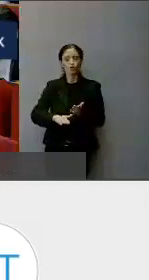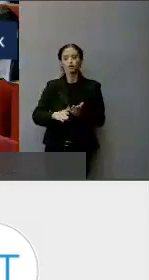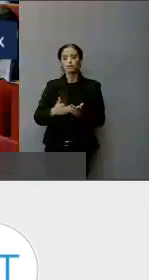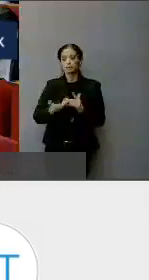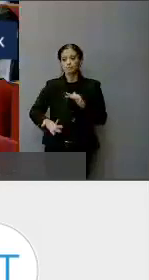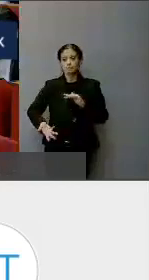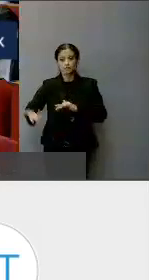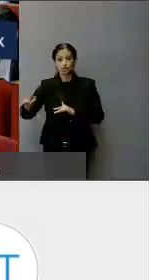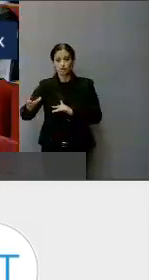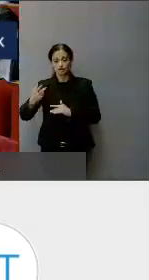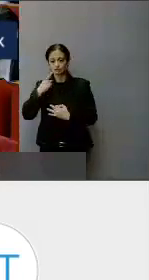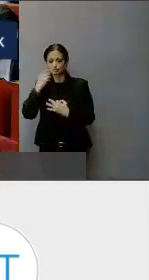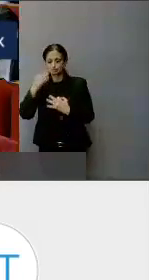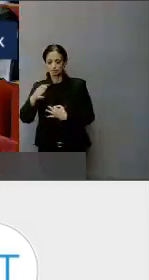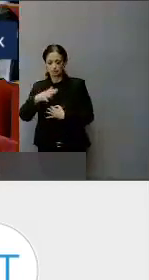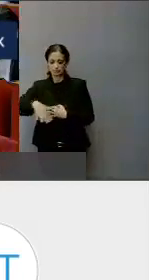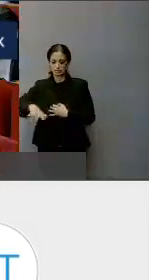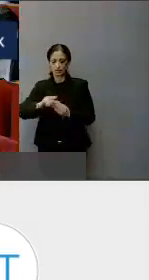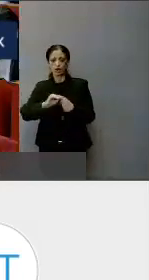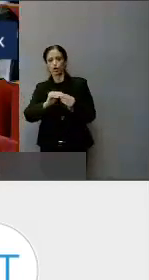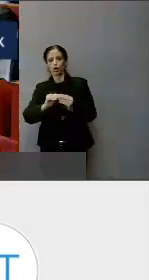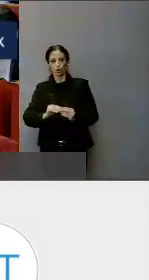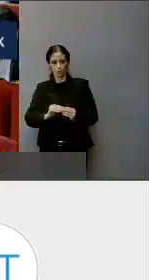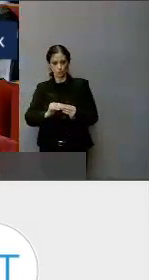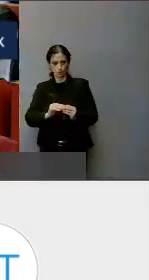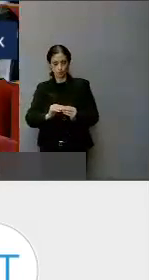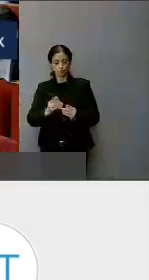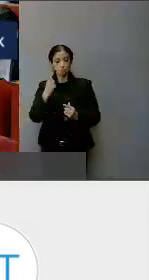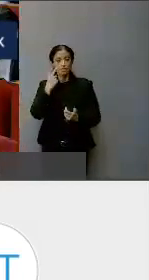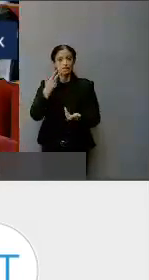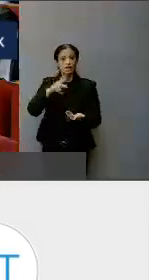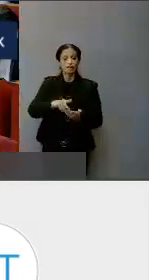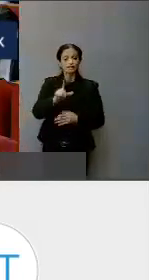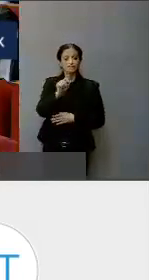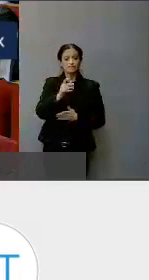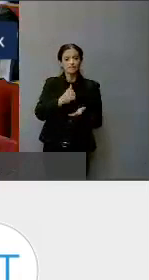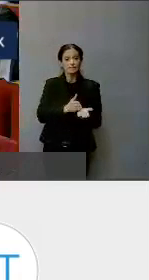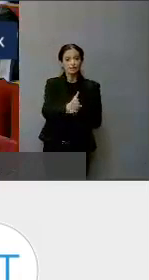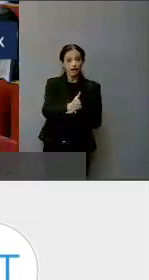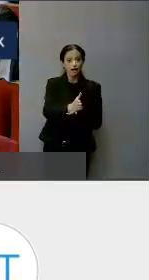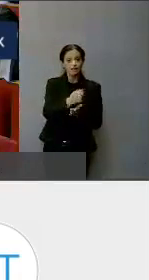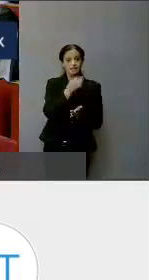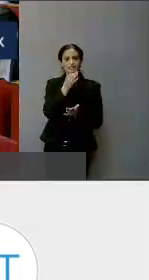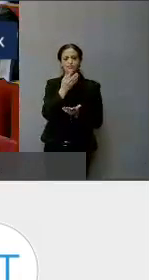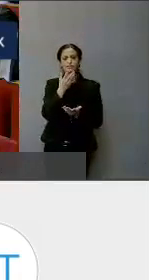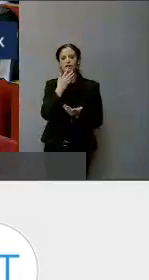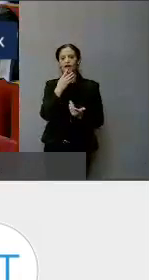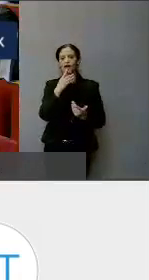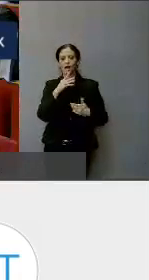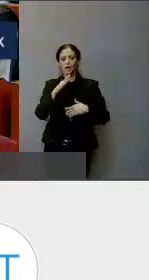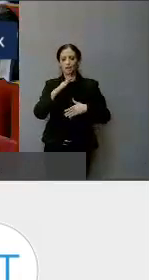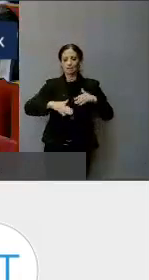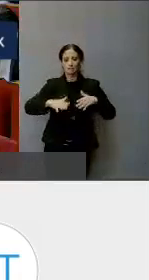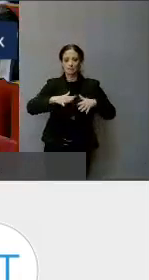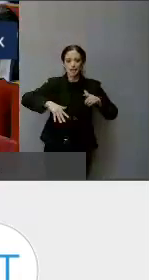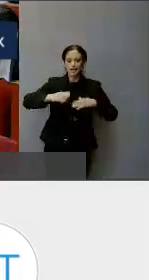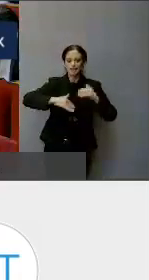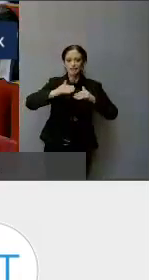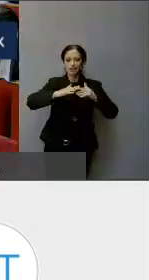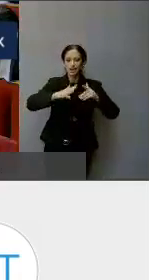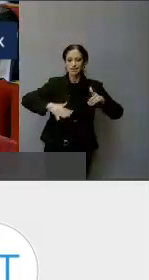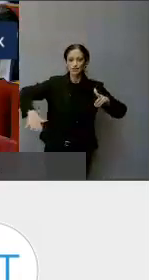definire quell'area tare vent'anni invece significa praticamente porre un limite la stessa pianificazione urbanistica che